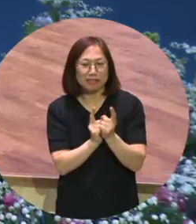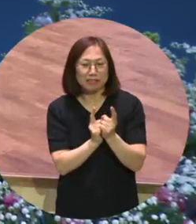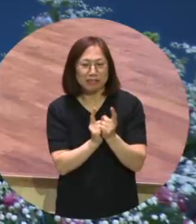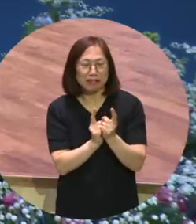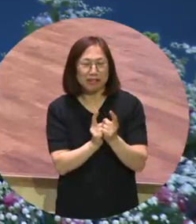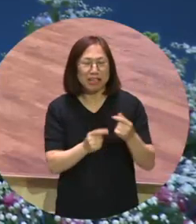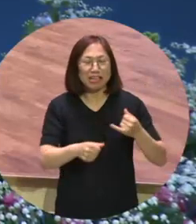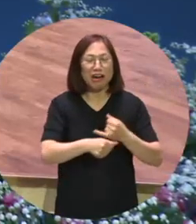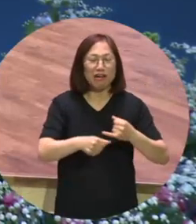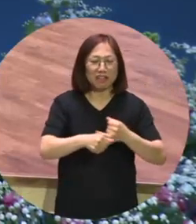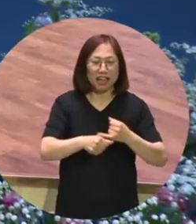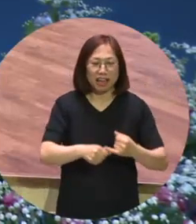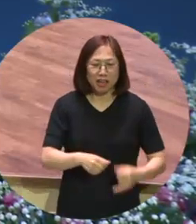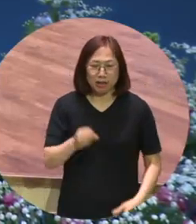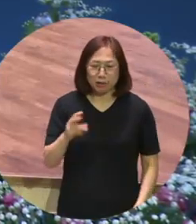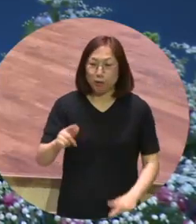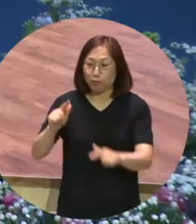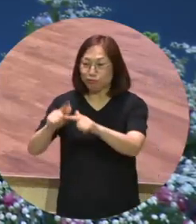산다는 사람을.